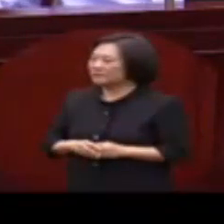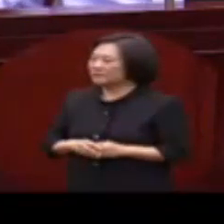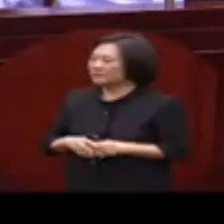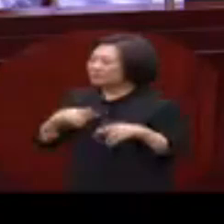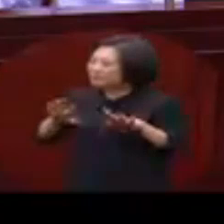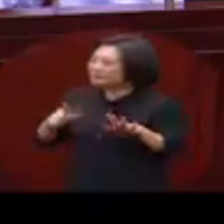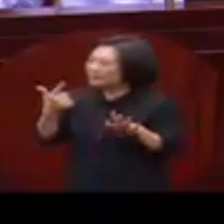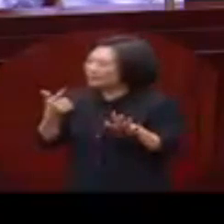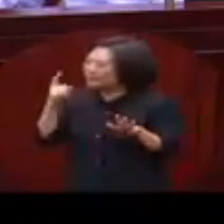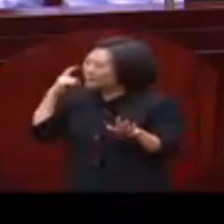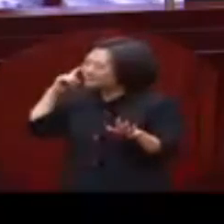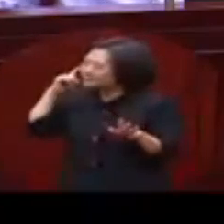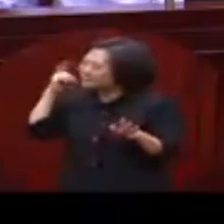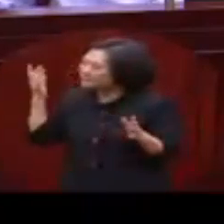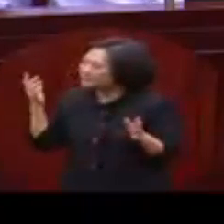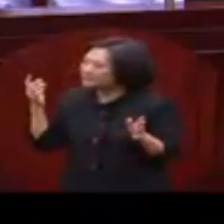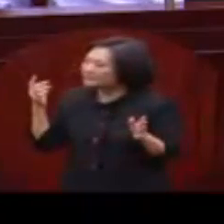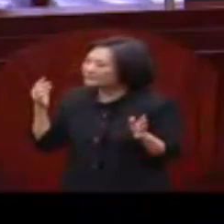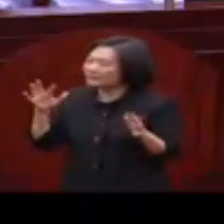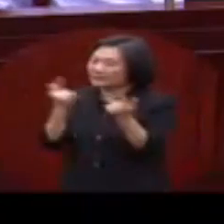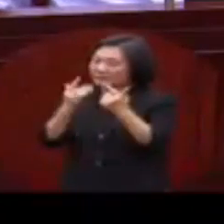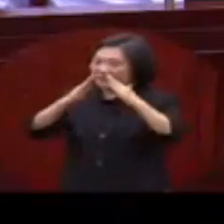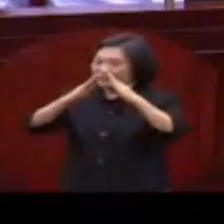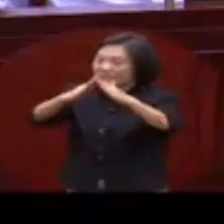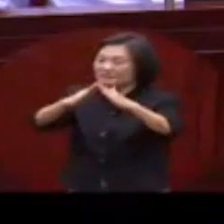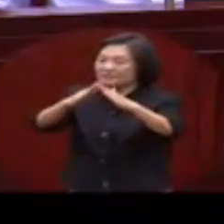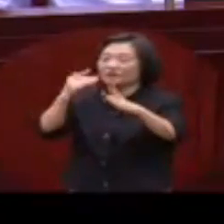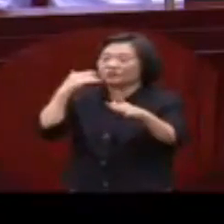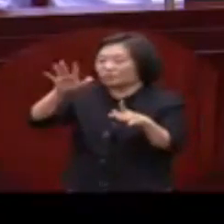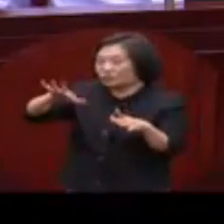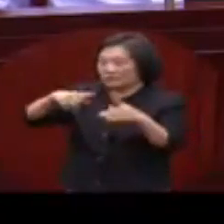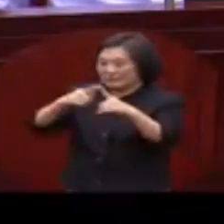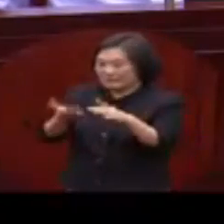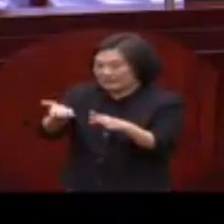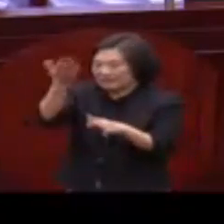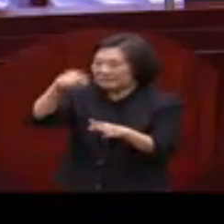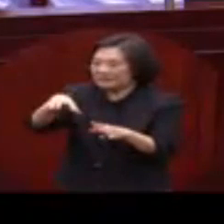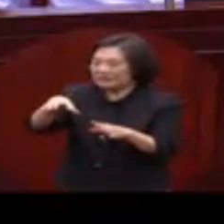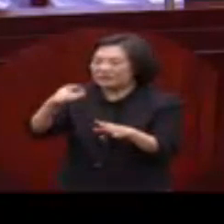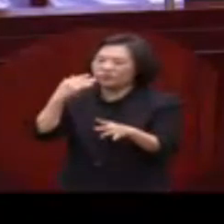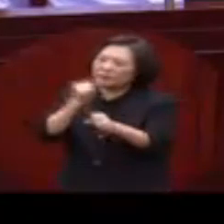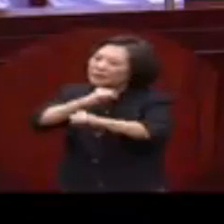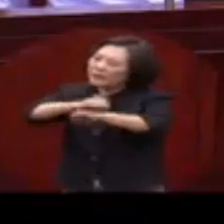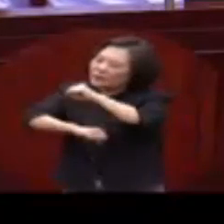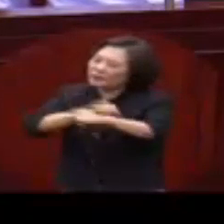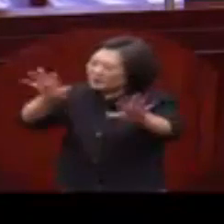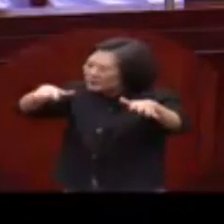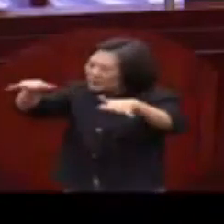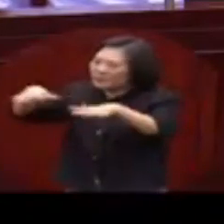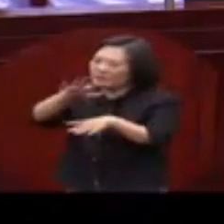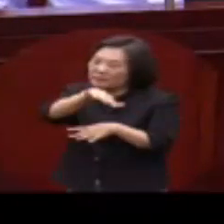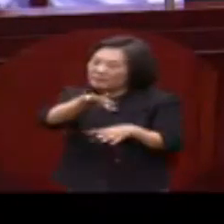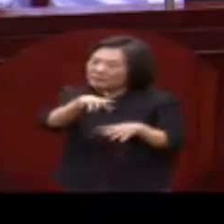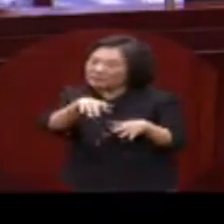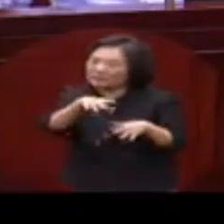想法是这样，因为我们台北市5000人以上的活动全部列管，我们如果用活动哦来带动这个